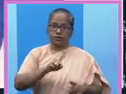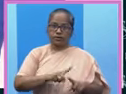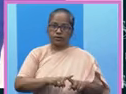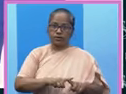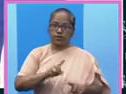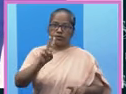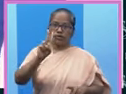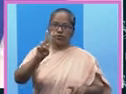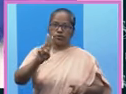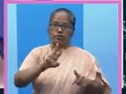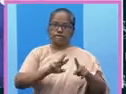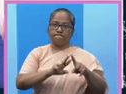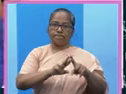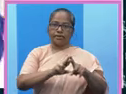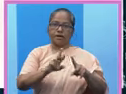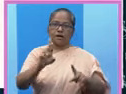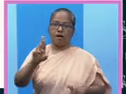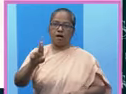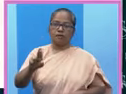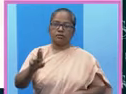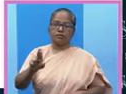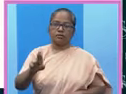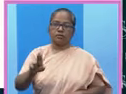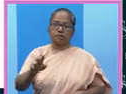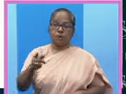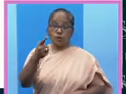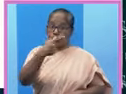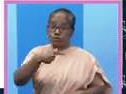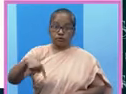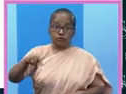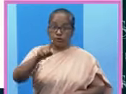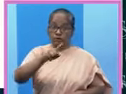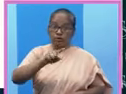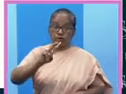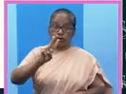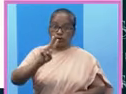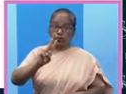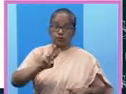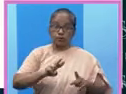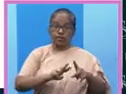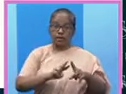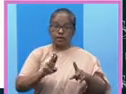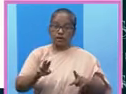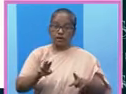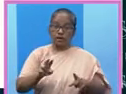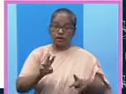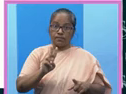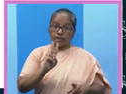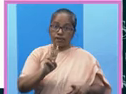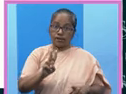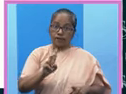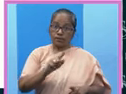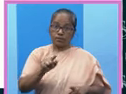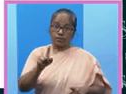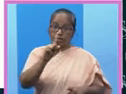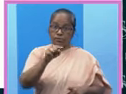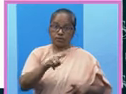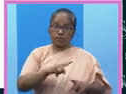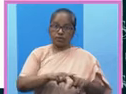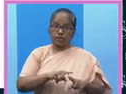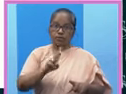அப்படின்னா 2πr என்ன? முழுசாக இருந்தால் 2πr, ரெண்டில் ஒரு பாகம் என்றால் ரெண்டில் ஒன்று இன்ட்டு